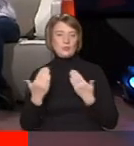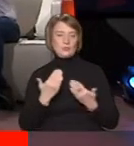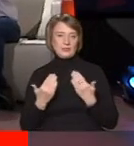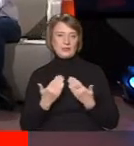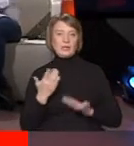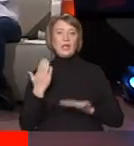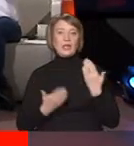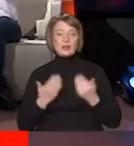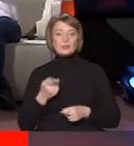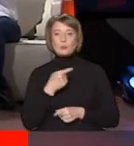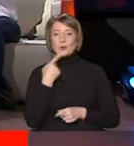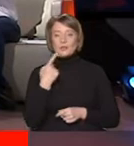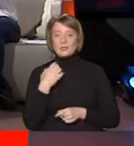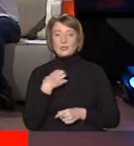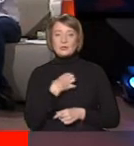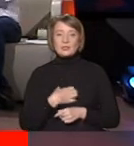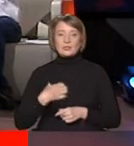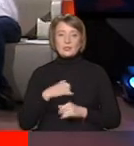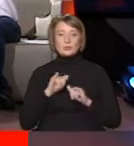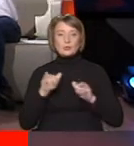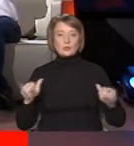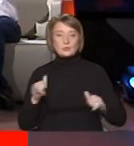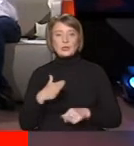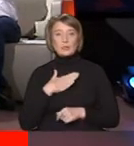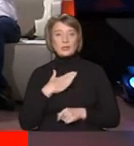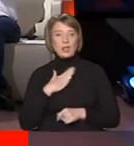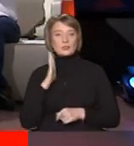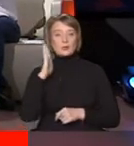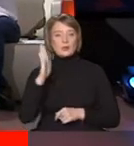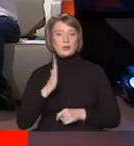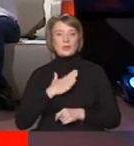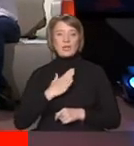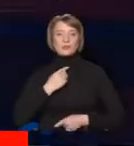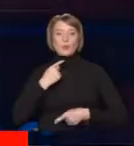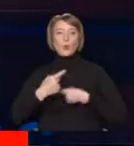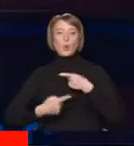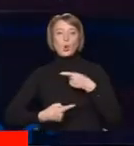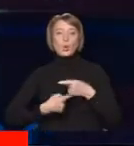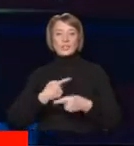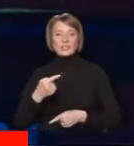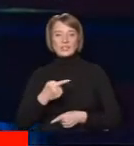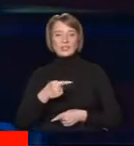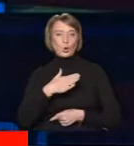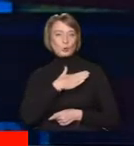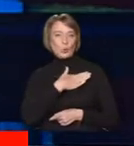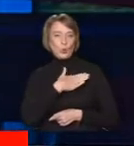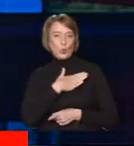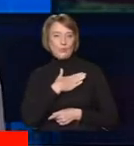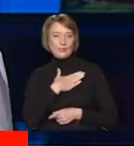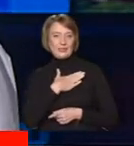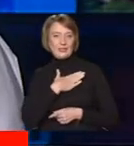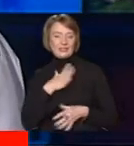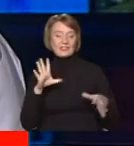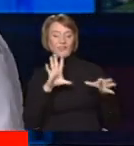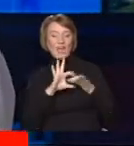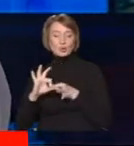Оце, якщо ми говоримо про стратегічний розвиток, якщо ми говоримо про наше майбутнє, наших поколінь, взагалі, якби певний такий, знаєте, духовний зв'язок поколінь. Так? Тому що, знаєте,